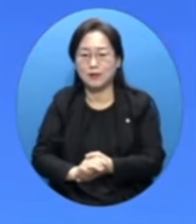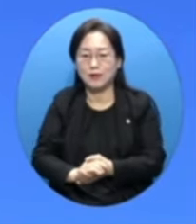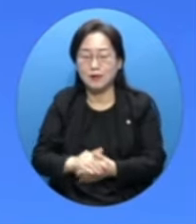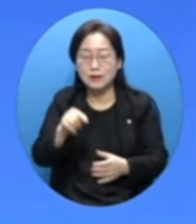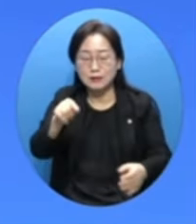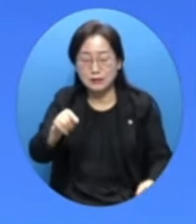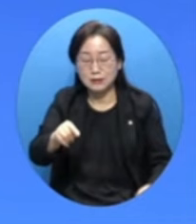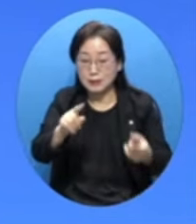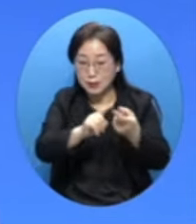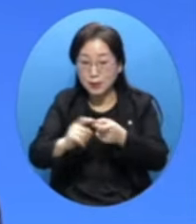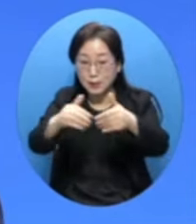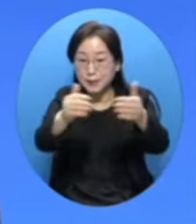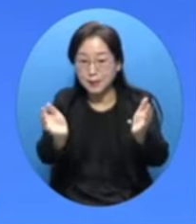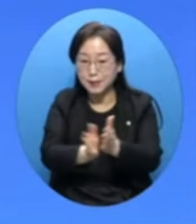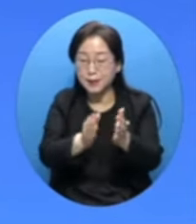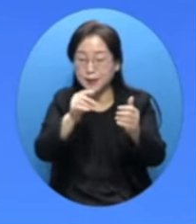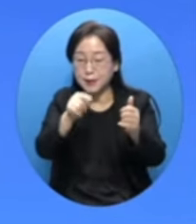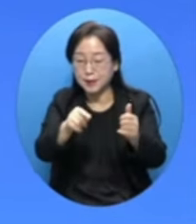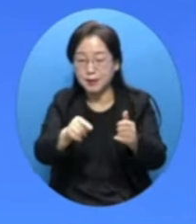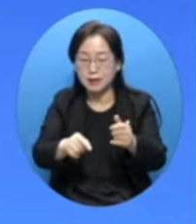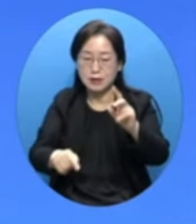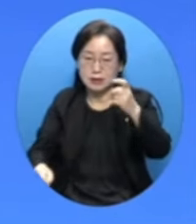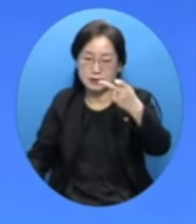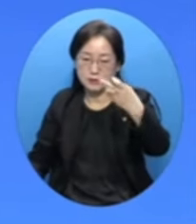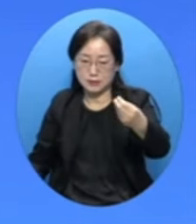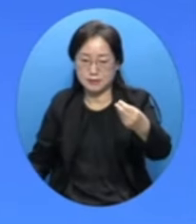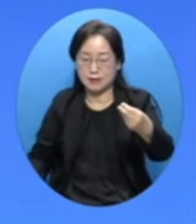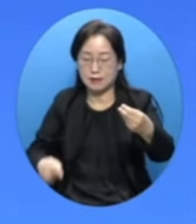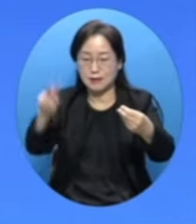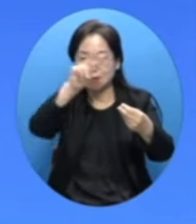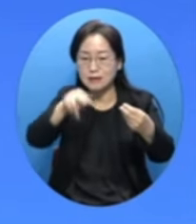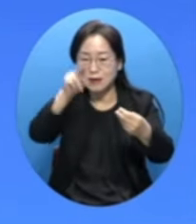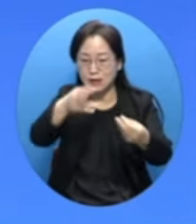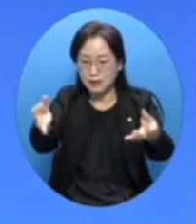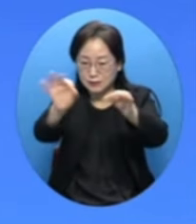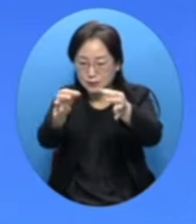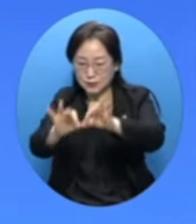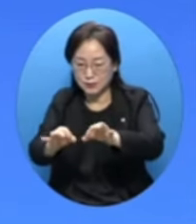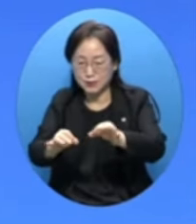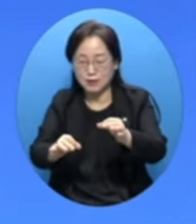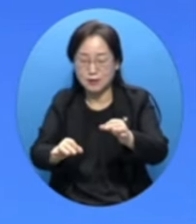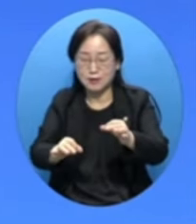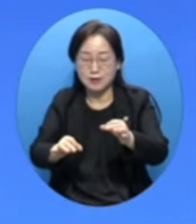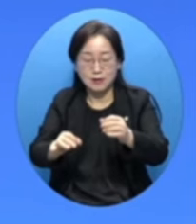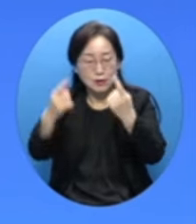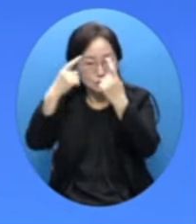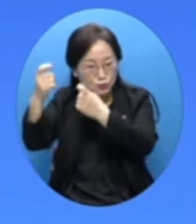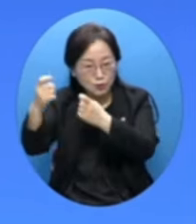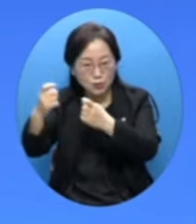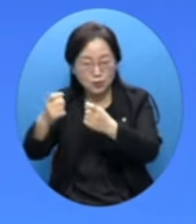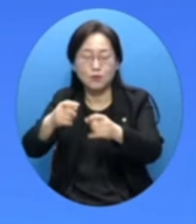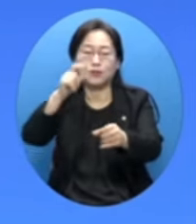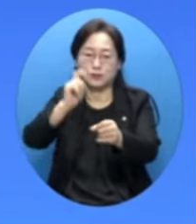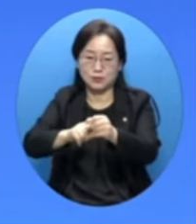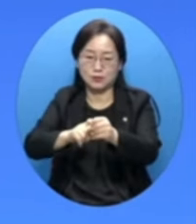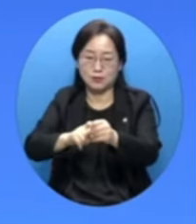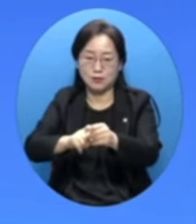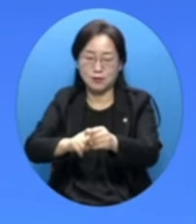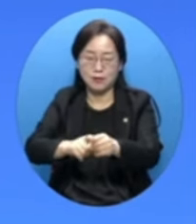연합회는 그 당시 12만 달러를 모아서 캔드릭 추목 기금을 조성했고 해마다 헌금을 모아